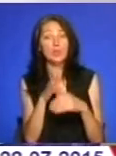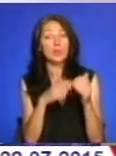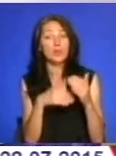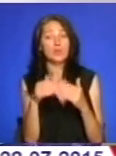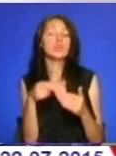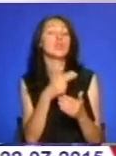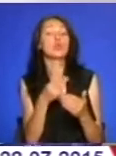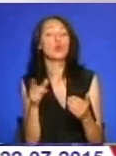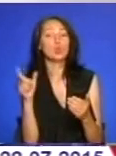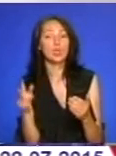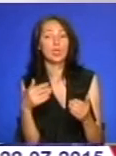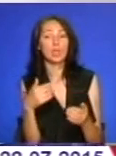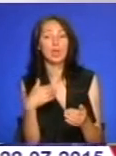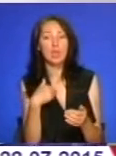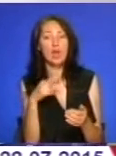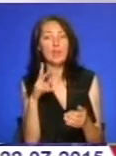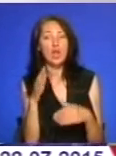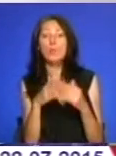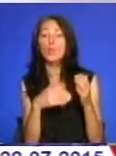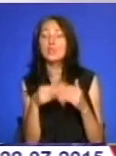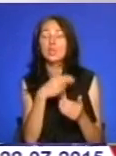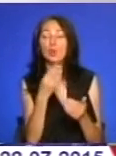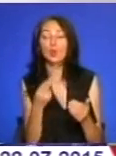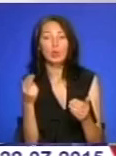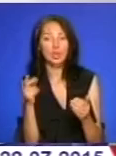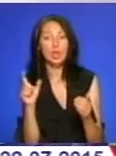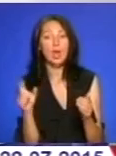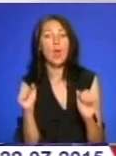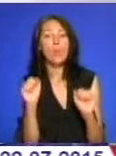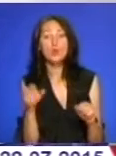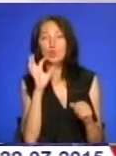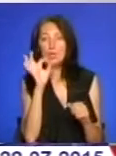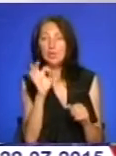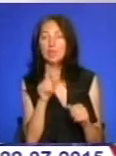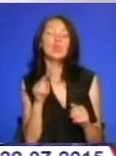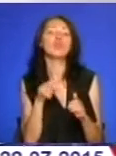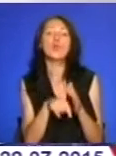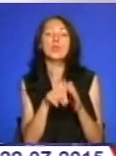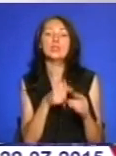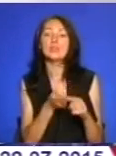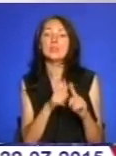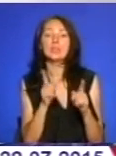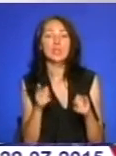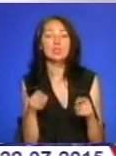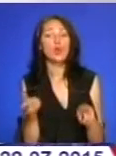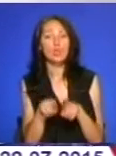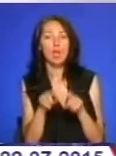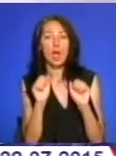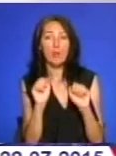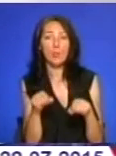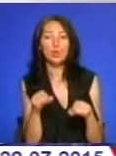художники. І я як професійний художник вже можу сказати, що в принципі це дійсно так. Можна